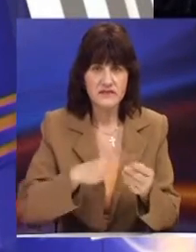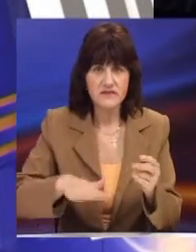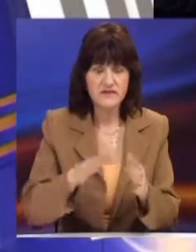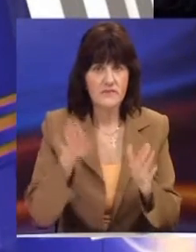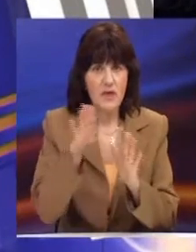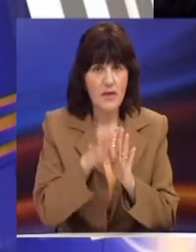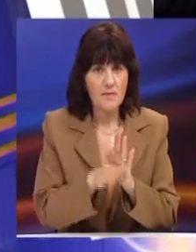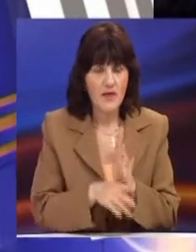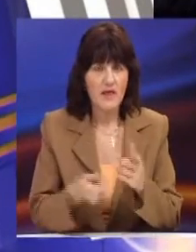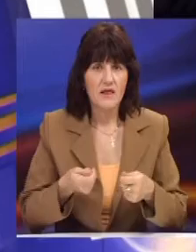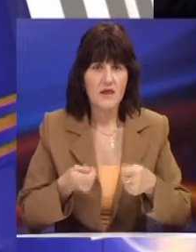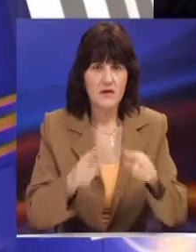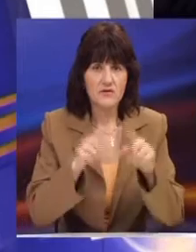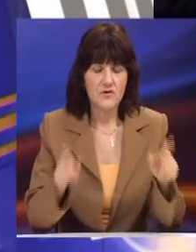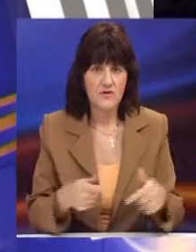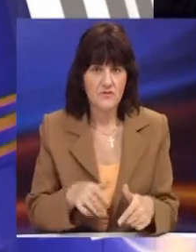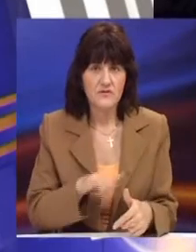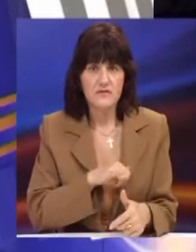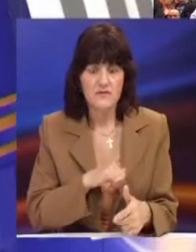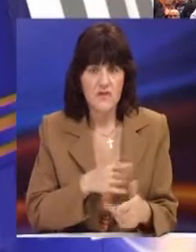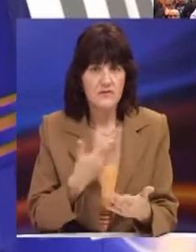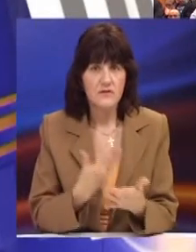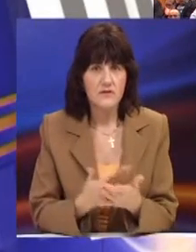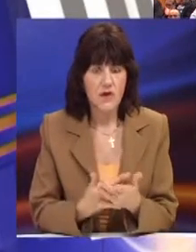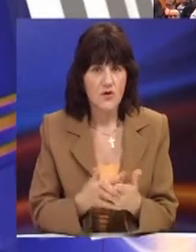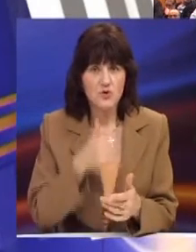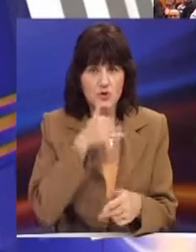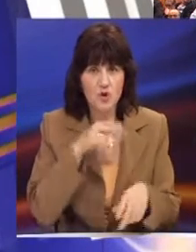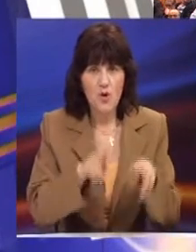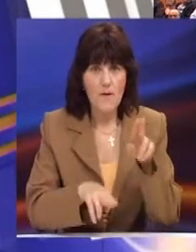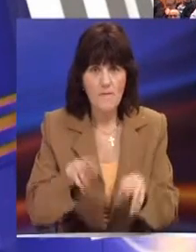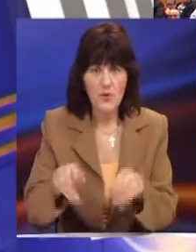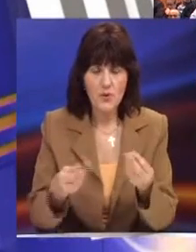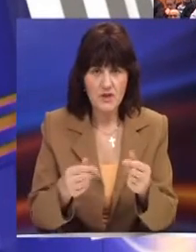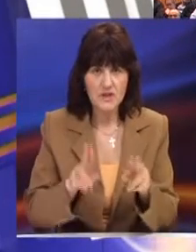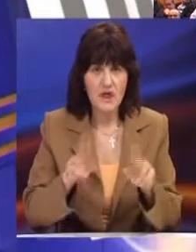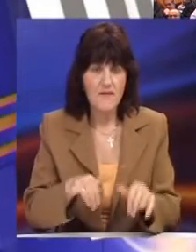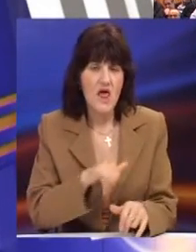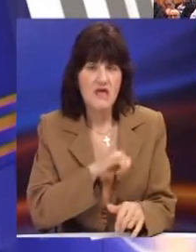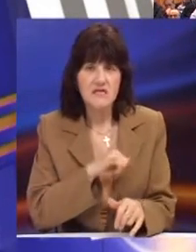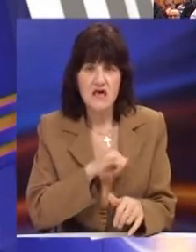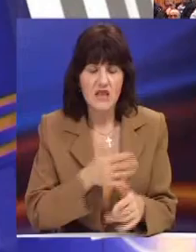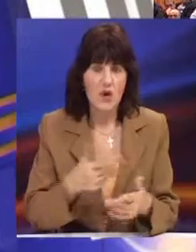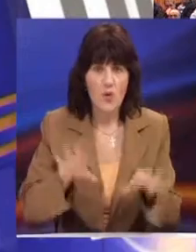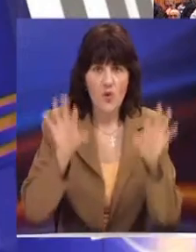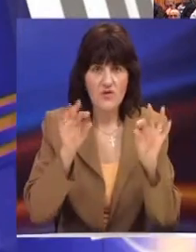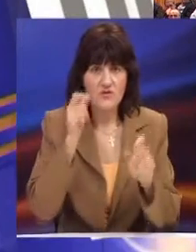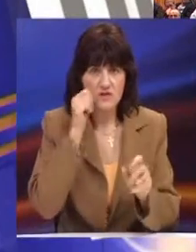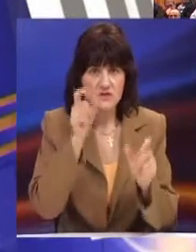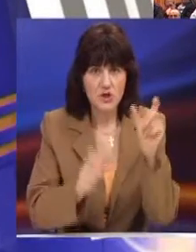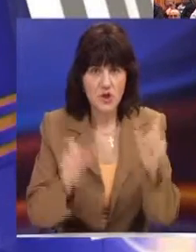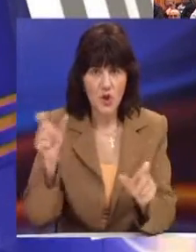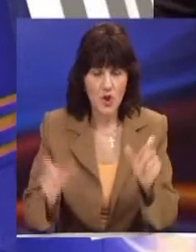smanjene površine za koje mogu konkurisati sami ratari. Na bazi toga što je za pojedine parcele zainteresovano i po 10 poljoprivrednika,